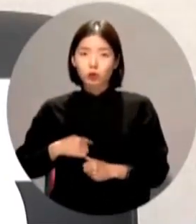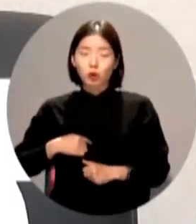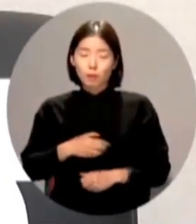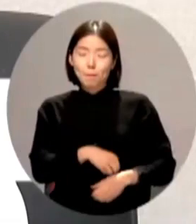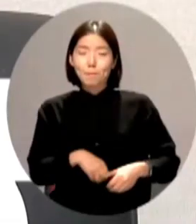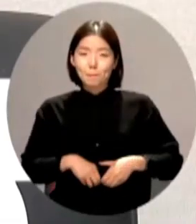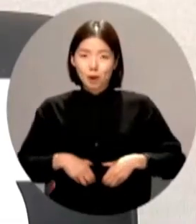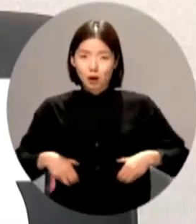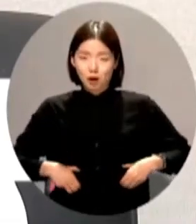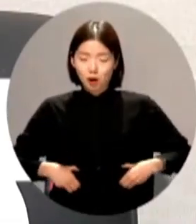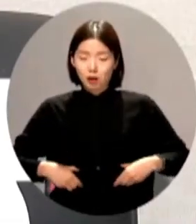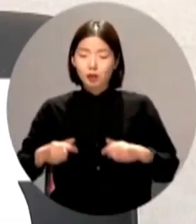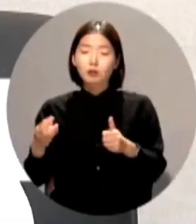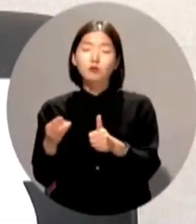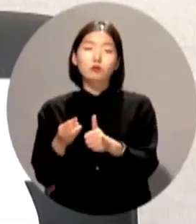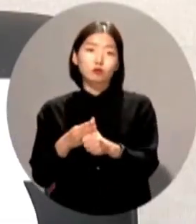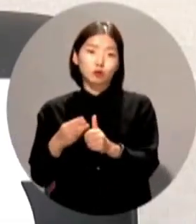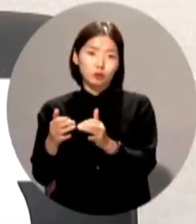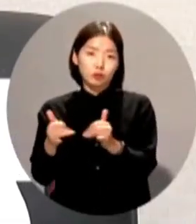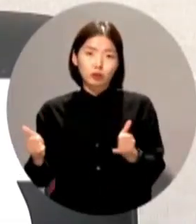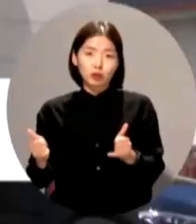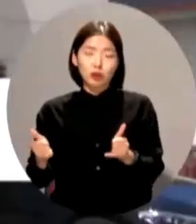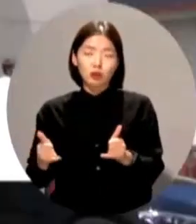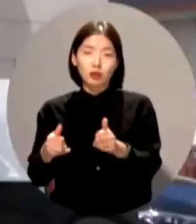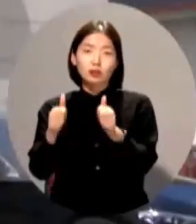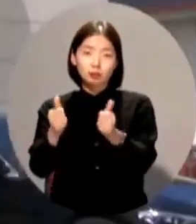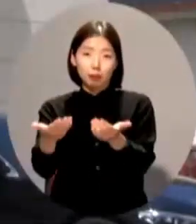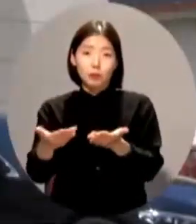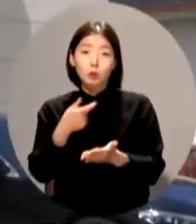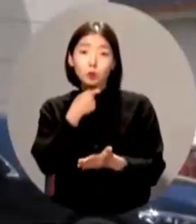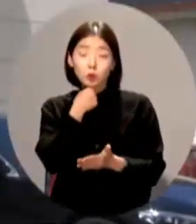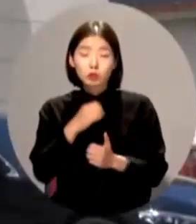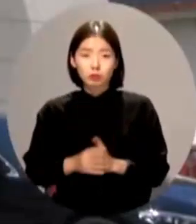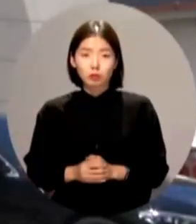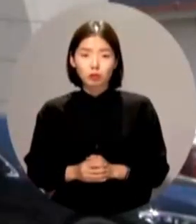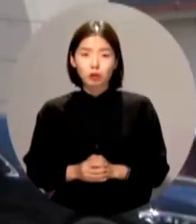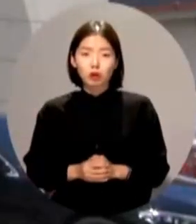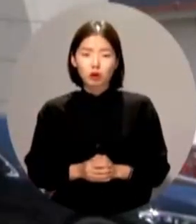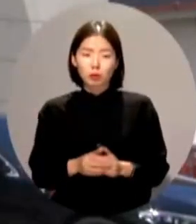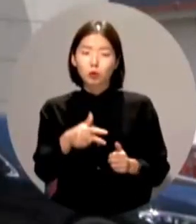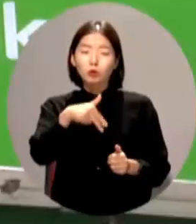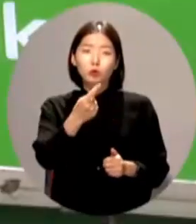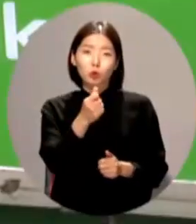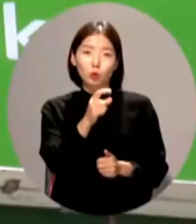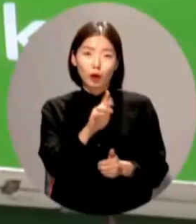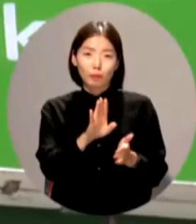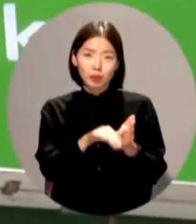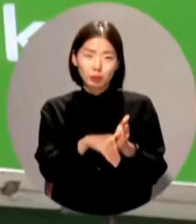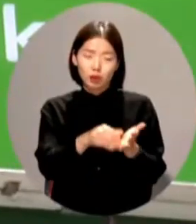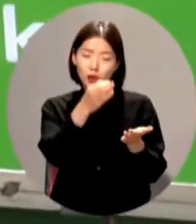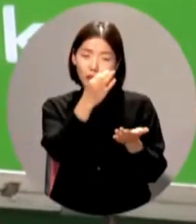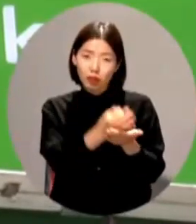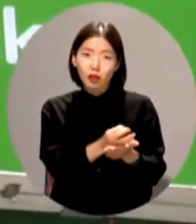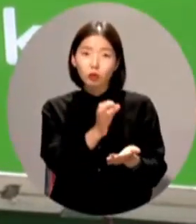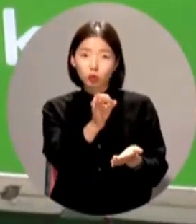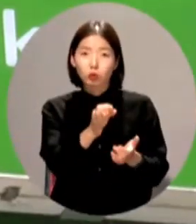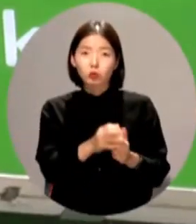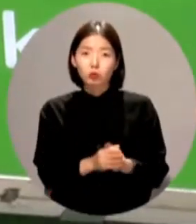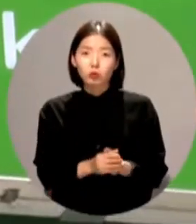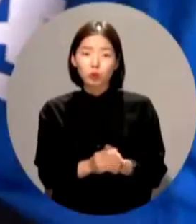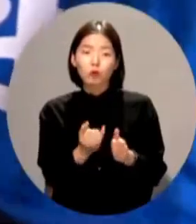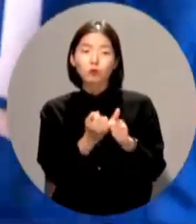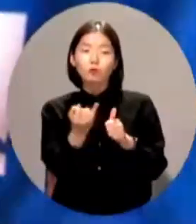우리 국민들의 심판을 받겠다 순정 축협 조합장 당시 시세보다 낮은 가격에